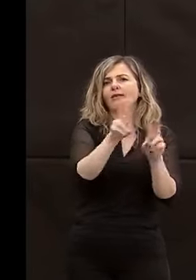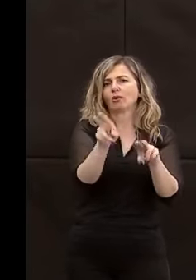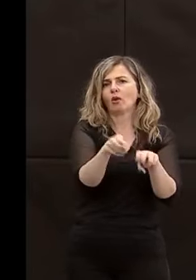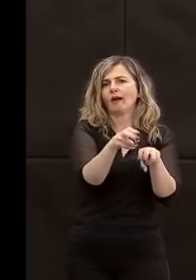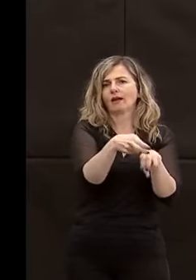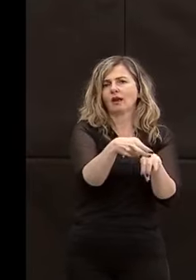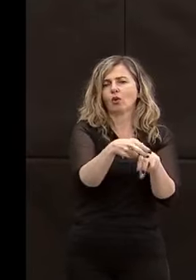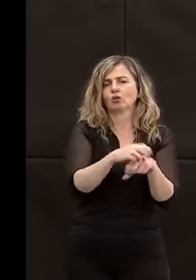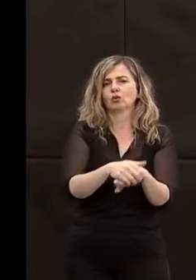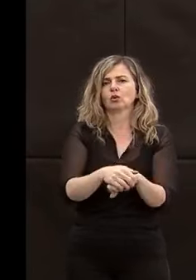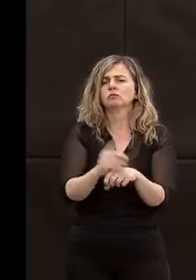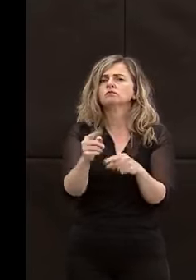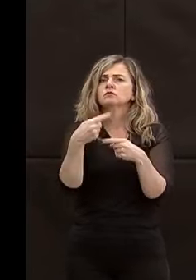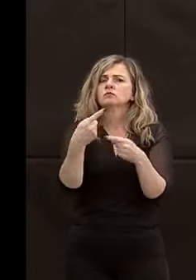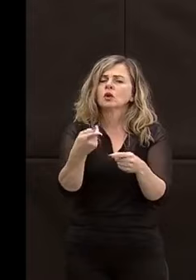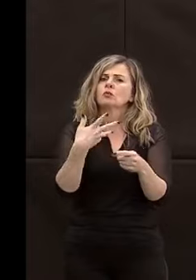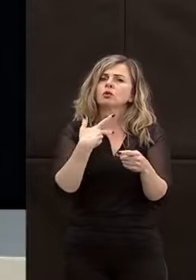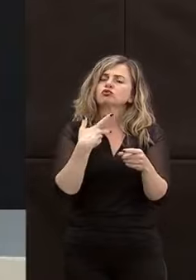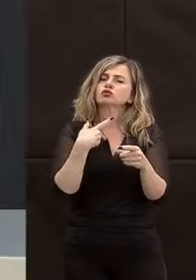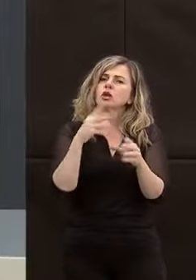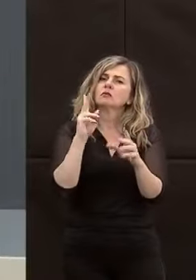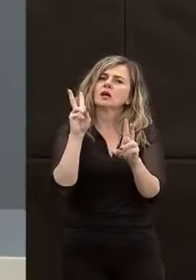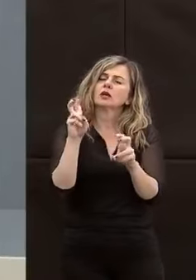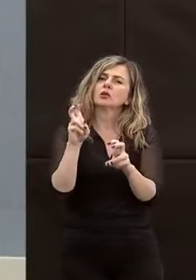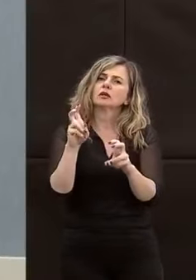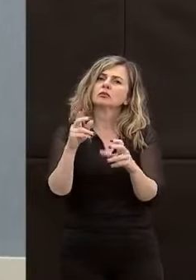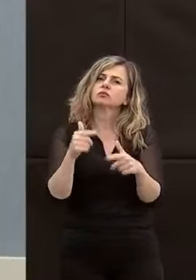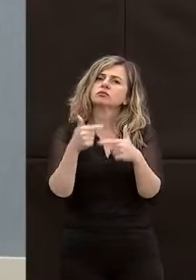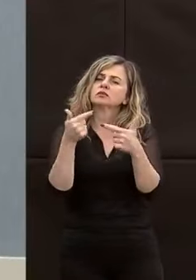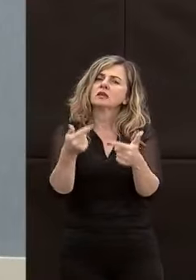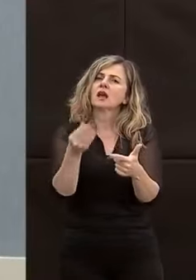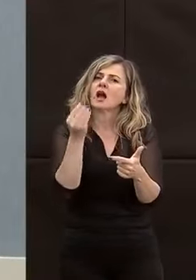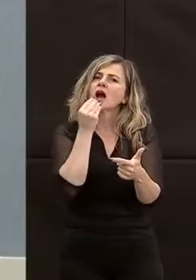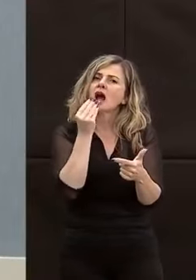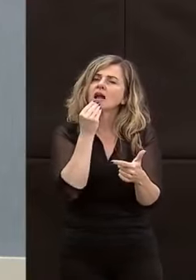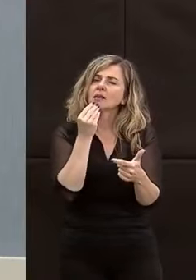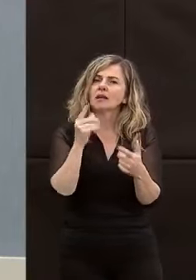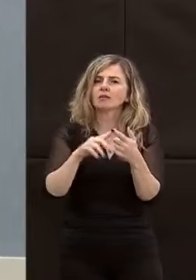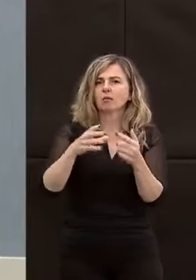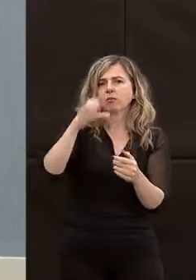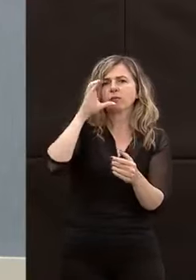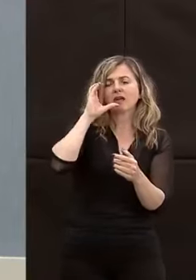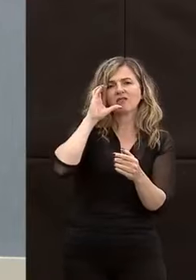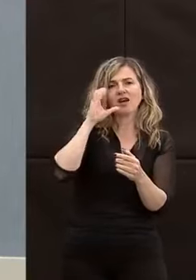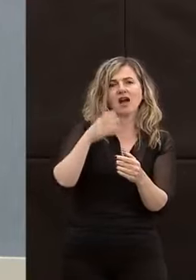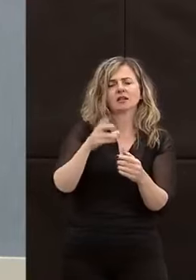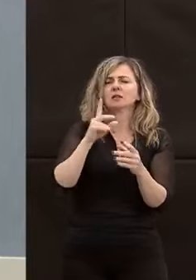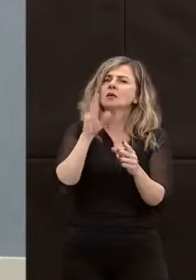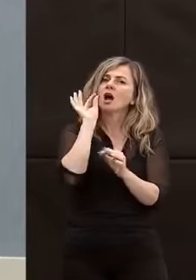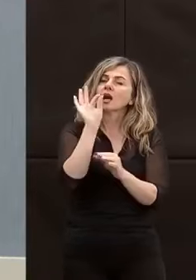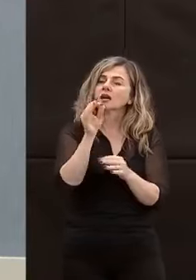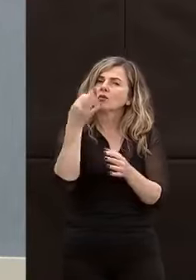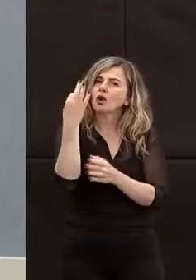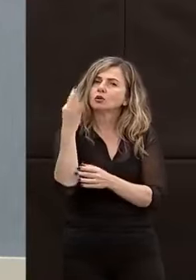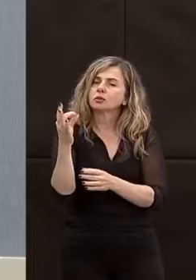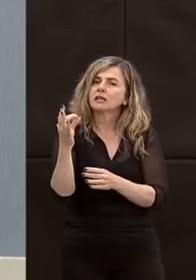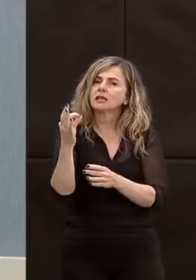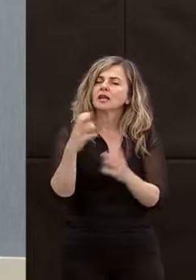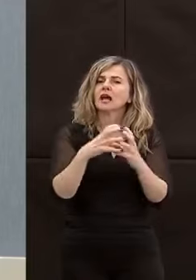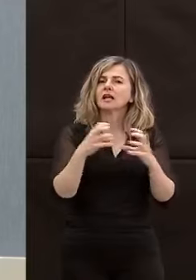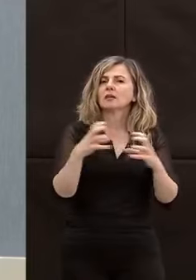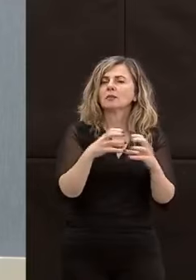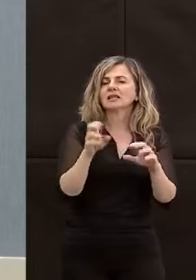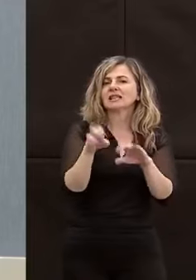dopo di che vi è la partita legate alla somministrazione di alimenti e bevande quindi questo è rivolto in particolar modo alle imprese